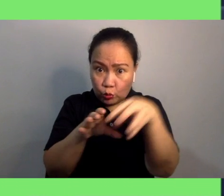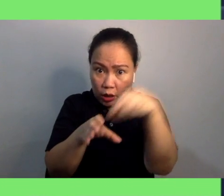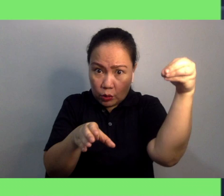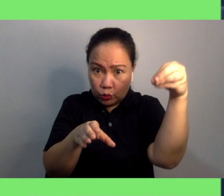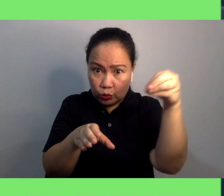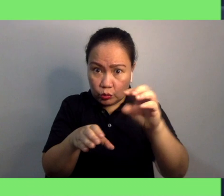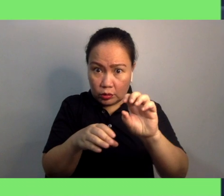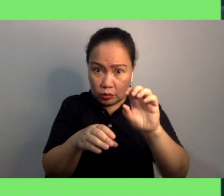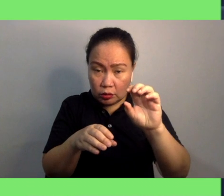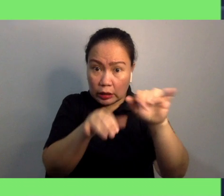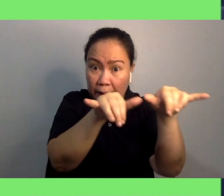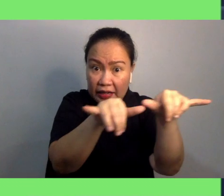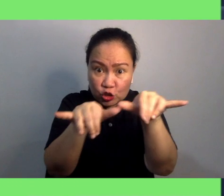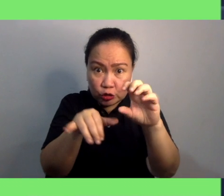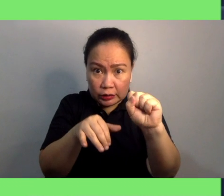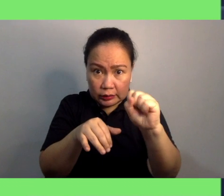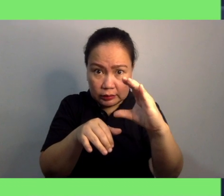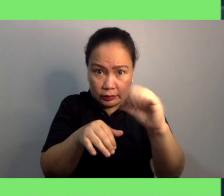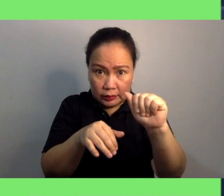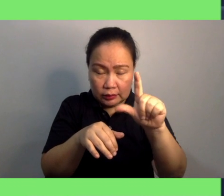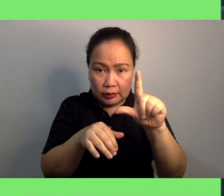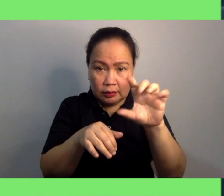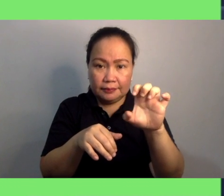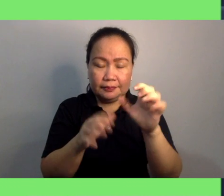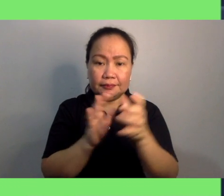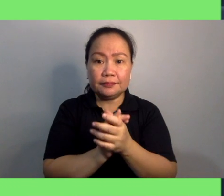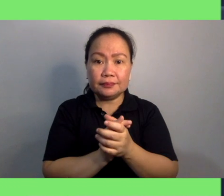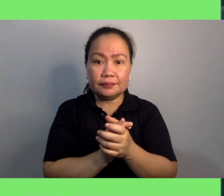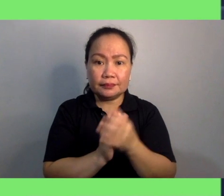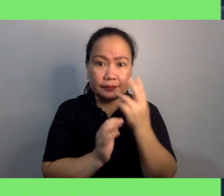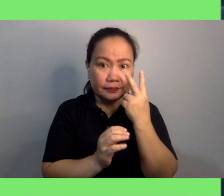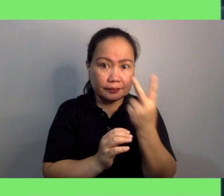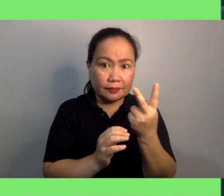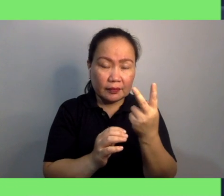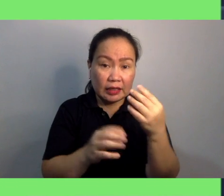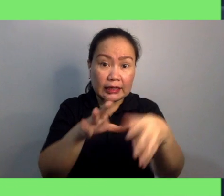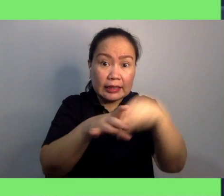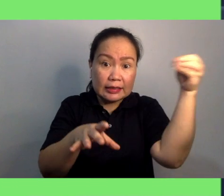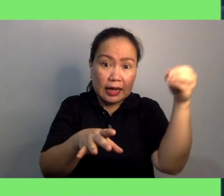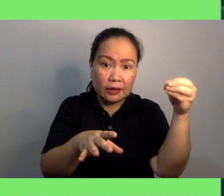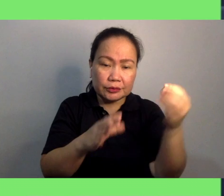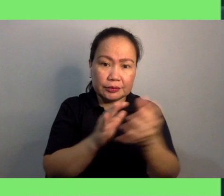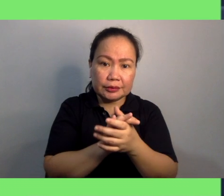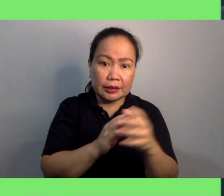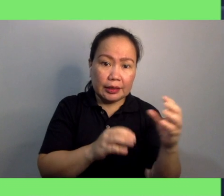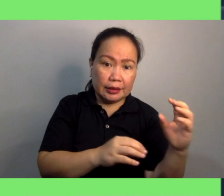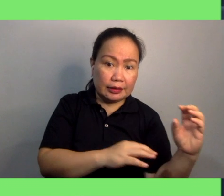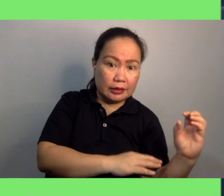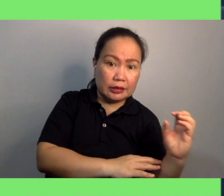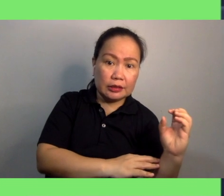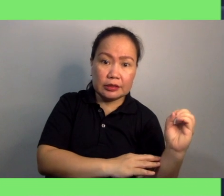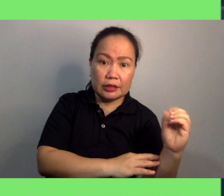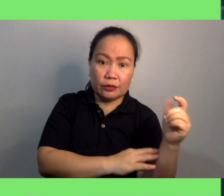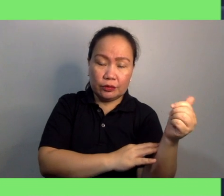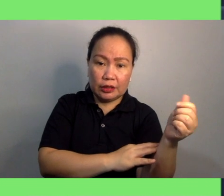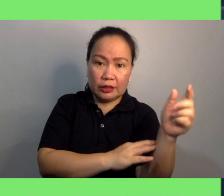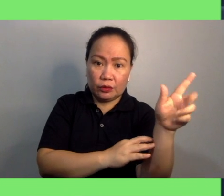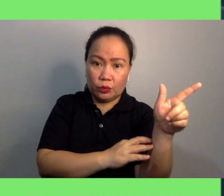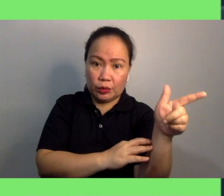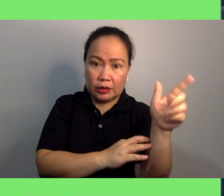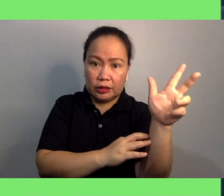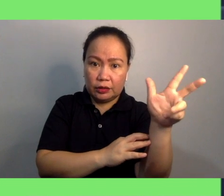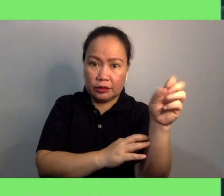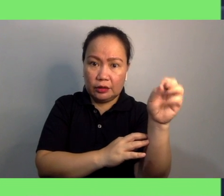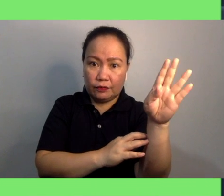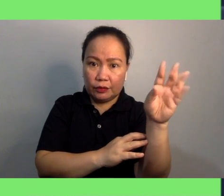sinabi po nating outer, siya yung nasa labas, malapit sa labas. Okay? Siya yung nasa gilid. So, ito po yung